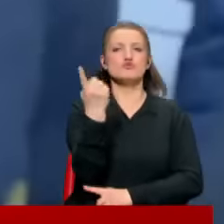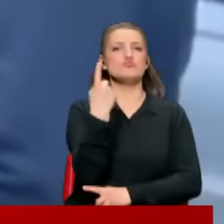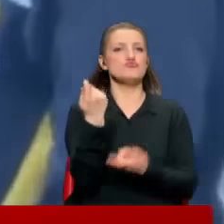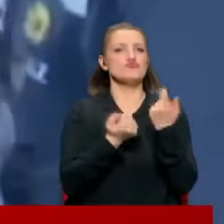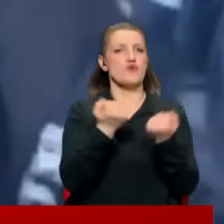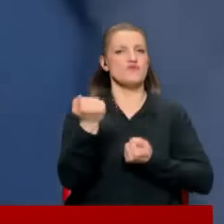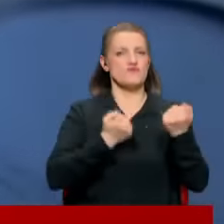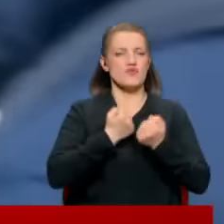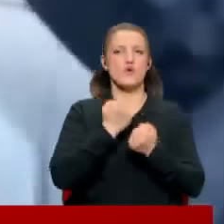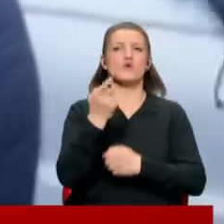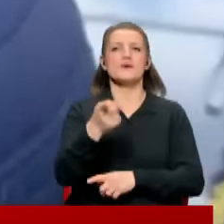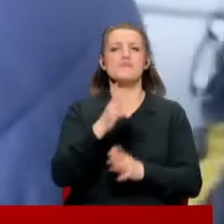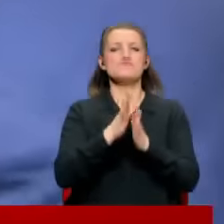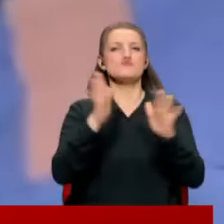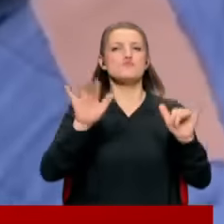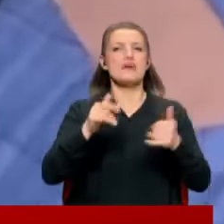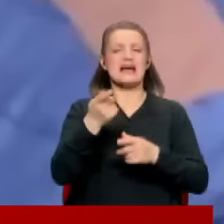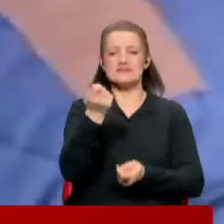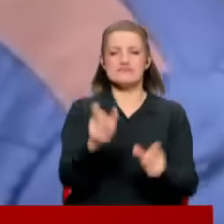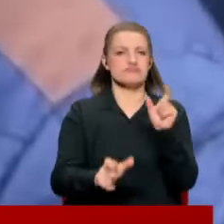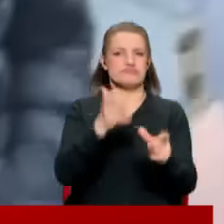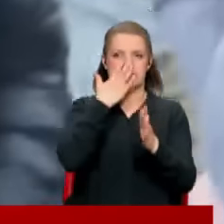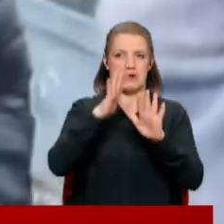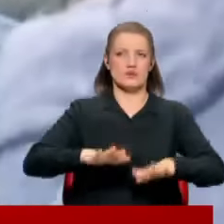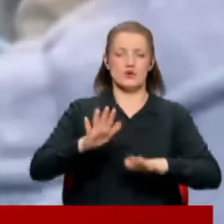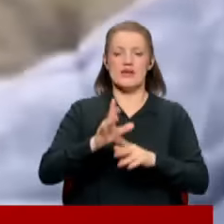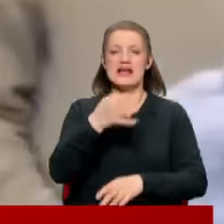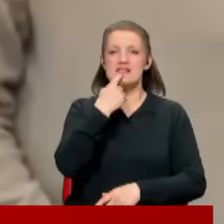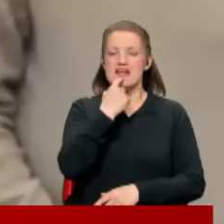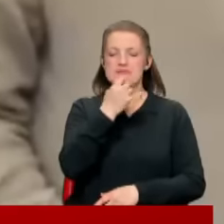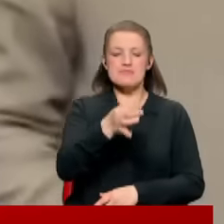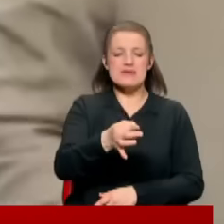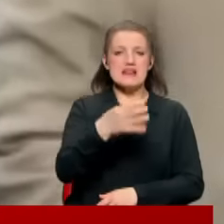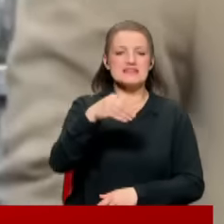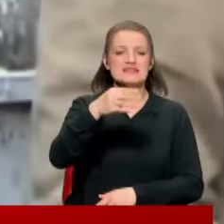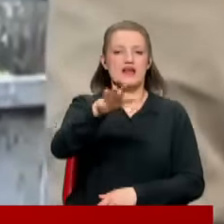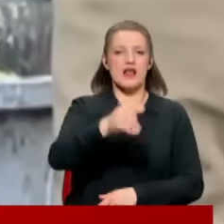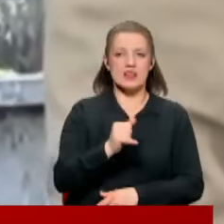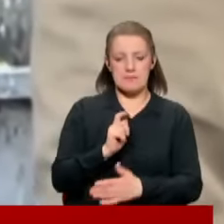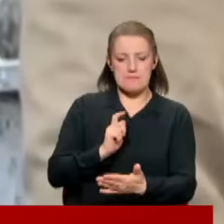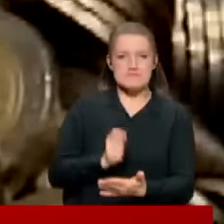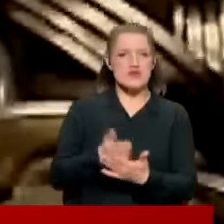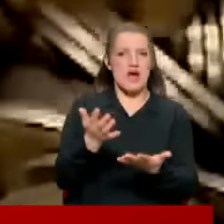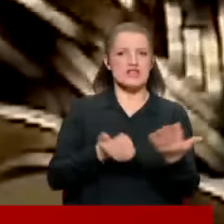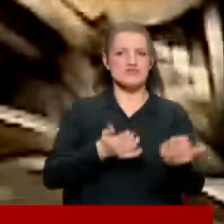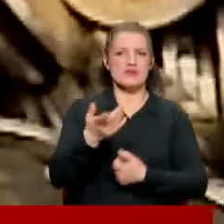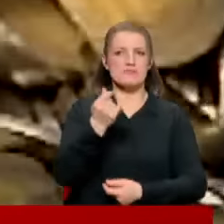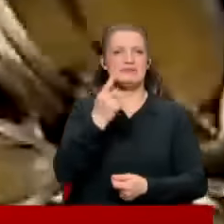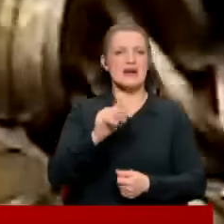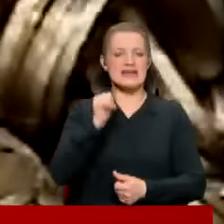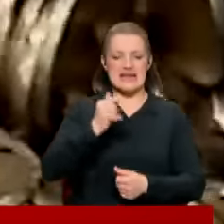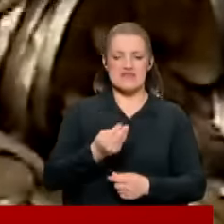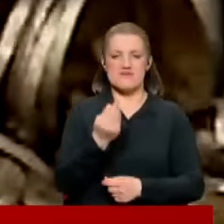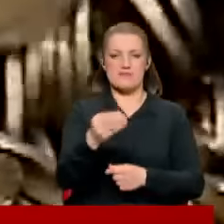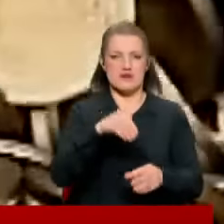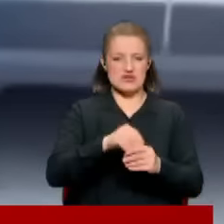şoförleri, kuryeler ya da büyük marketlerin çalışanları bekliyor. Madeni 1 lira satın alıp nakit alışverişlerde para üstü verebilmek